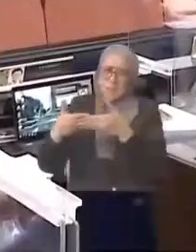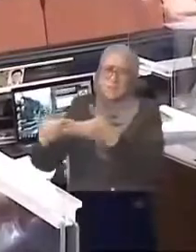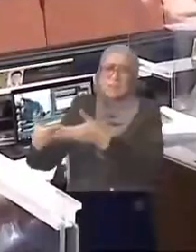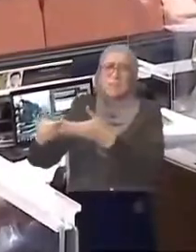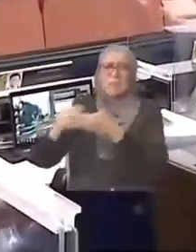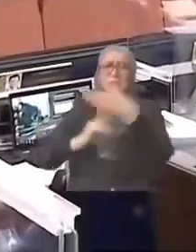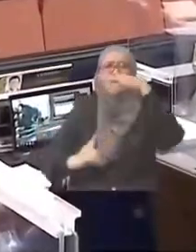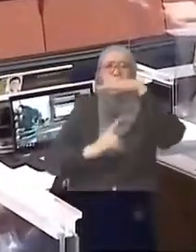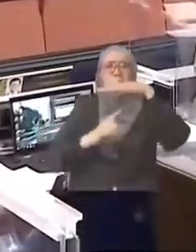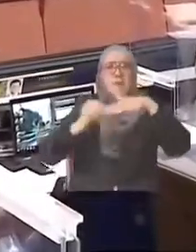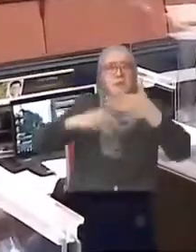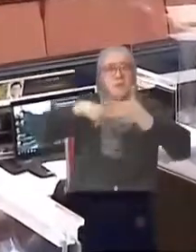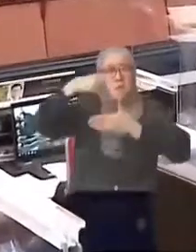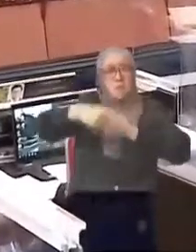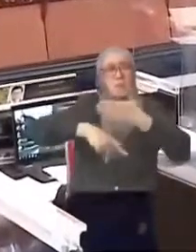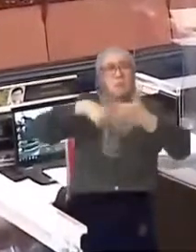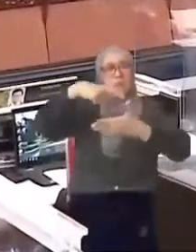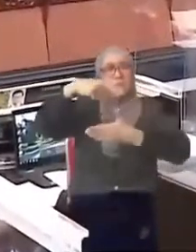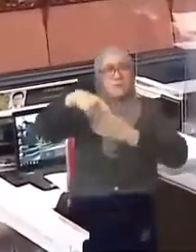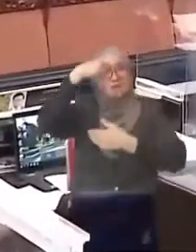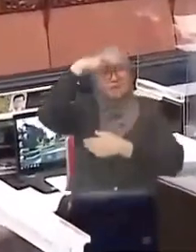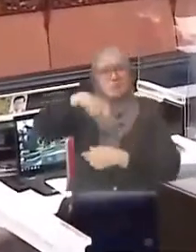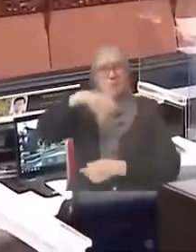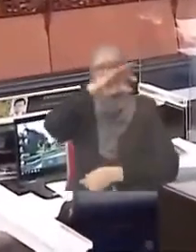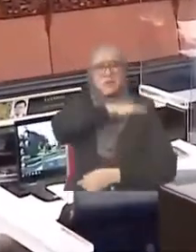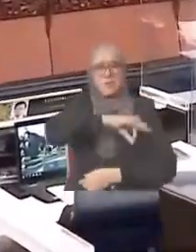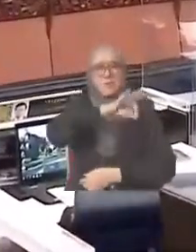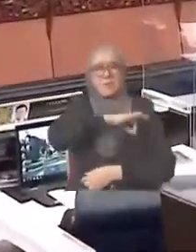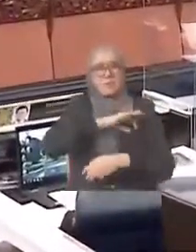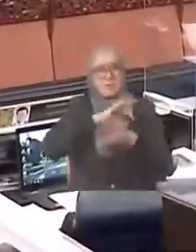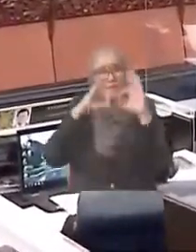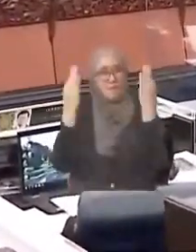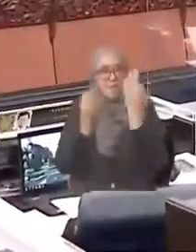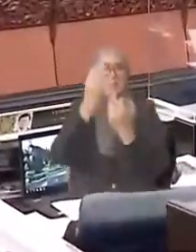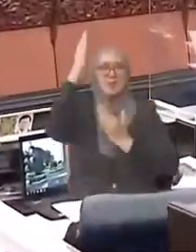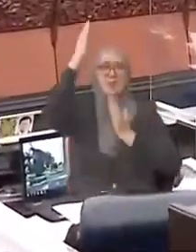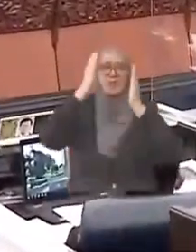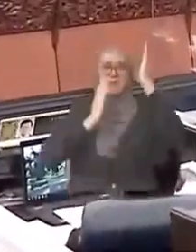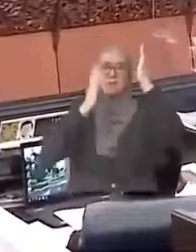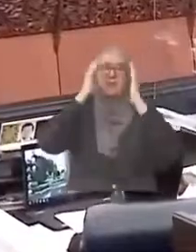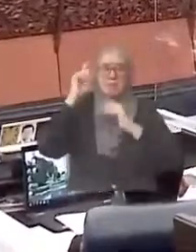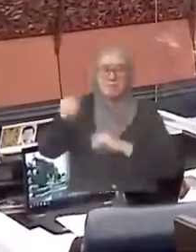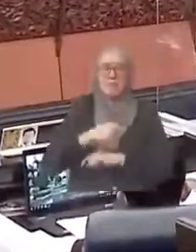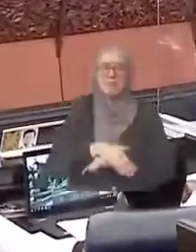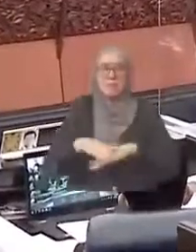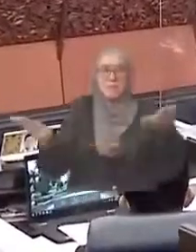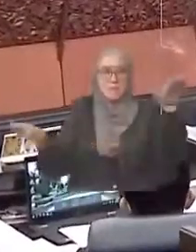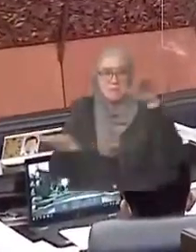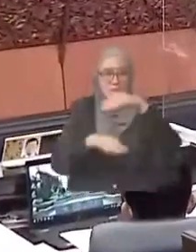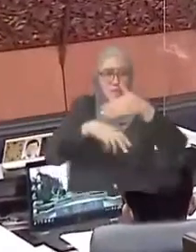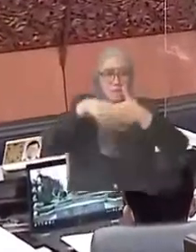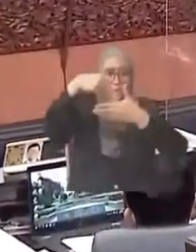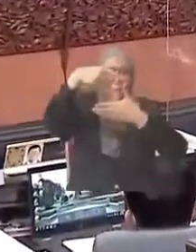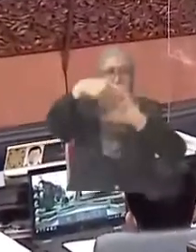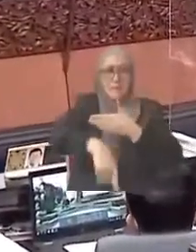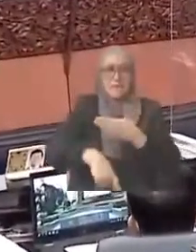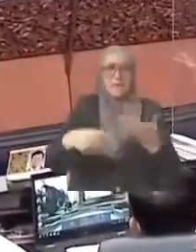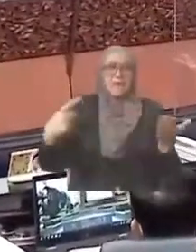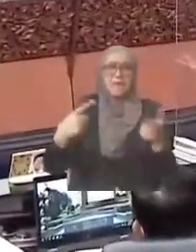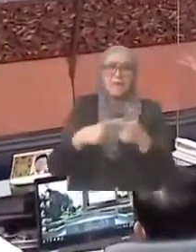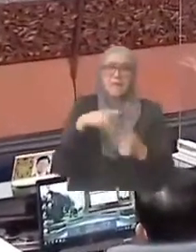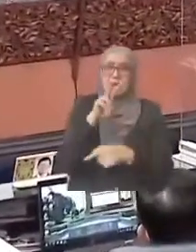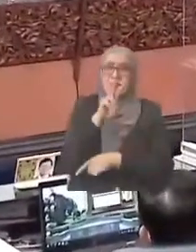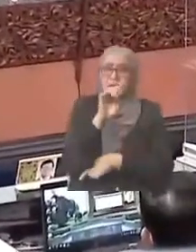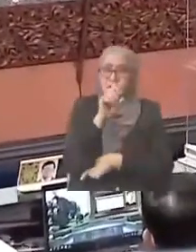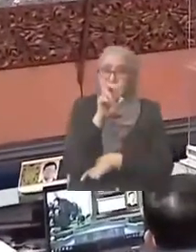perlindungan bagi manfaat keluarga melise yang memerlukan di bawah program b c perlindungan tenang penerima